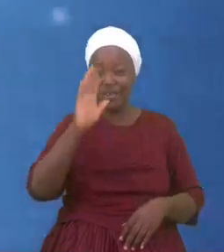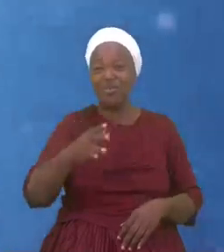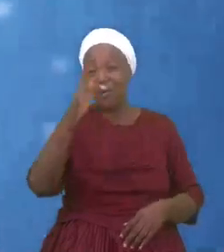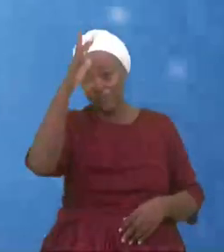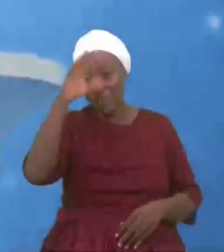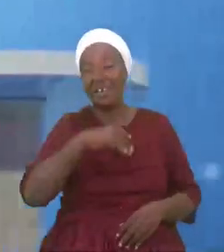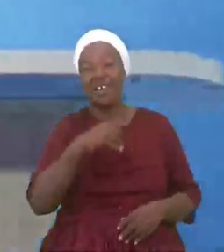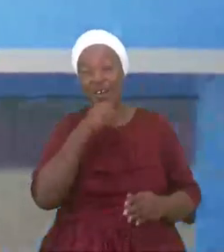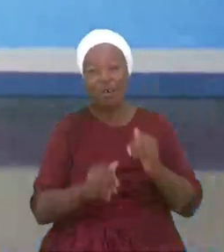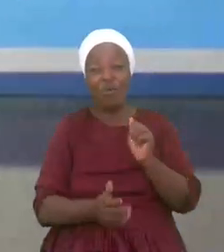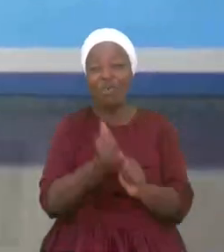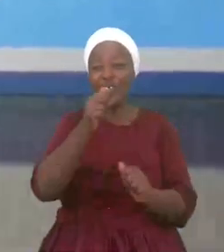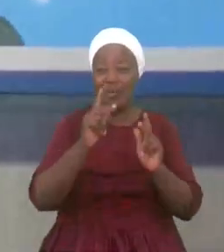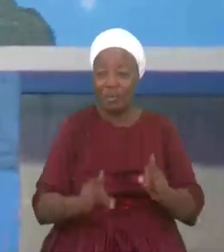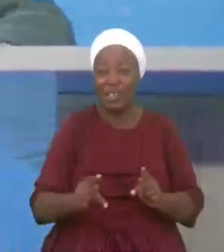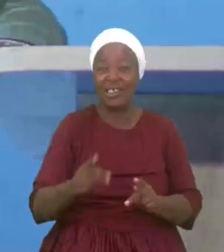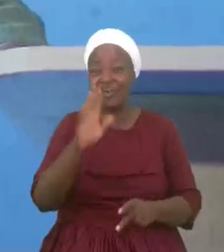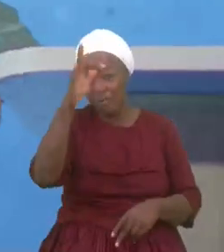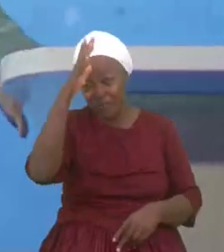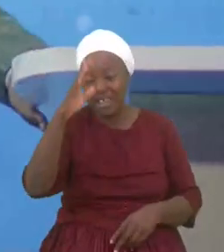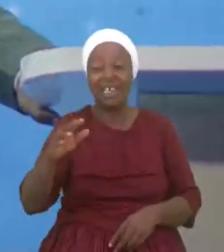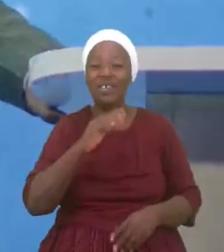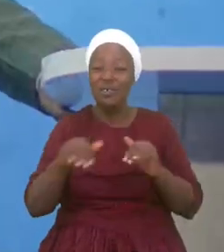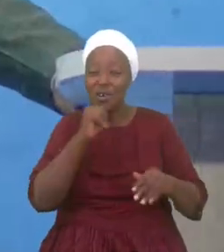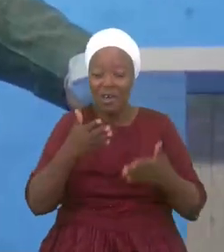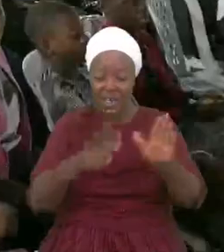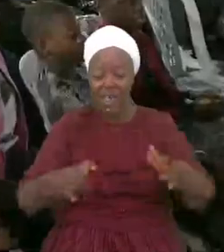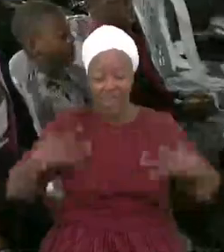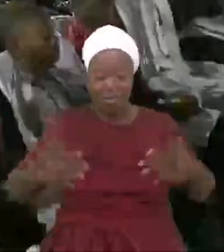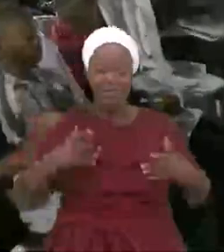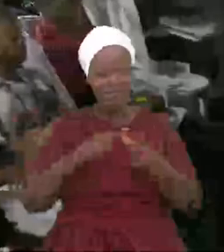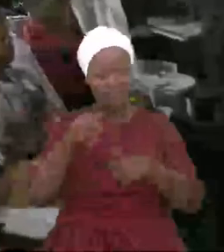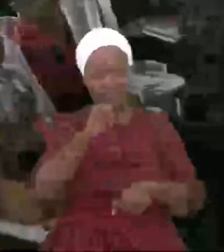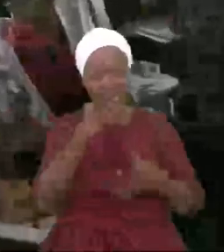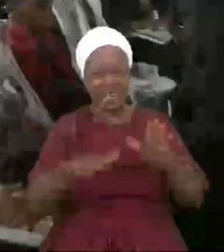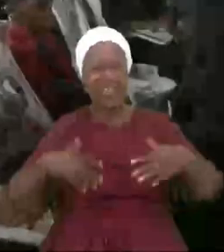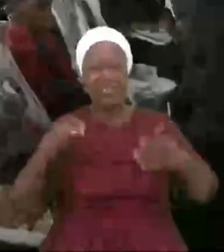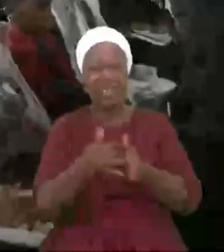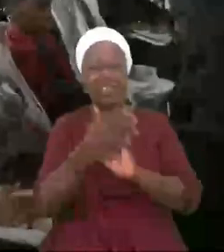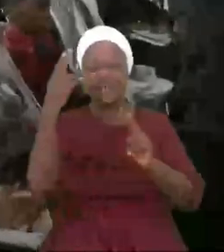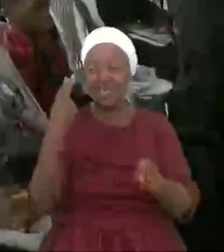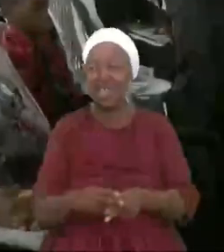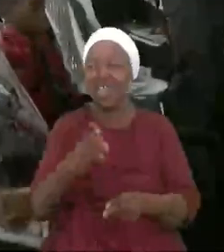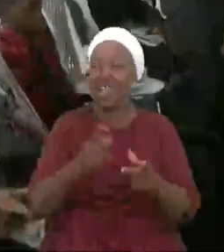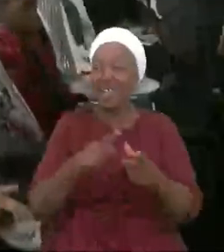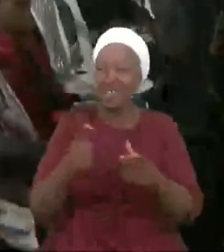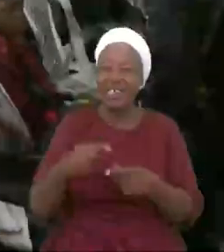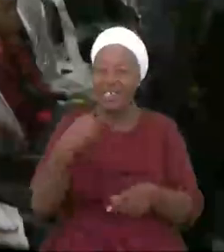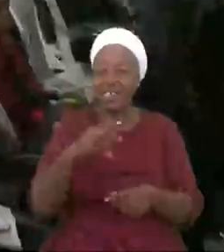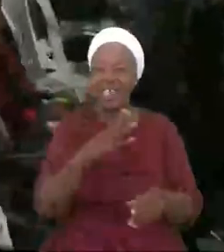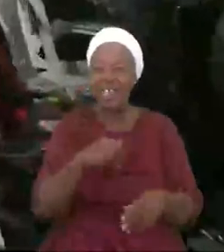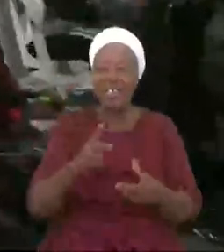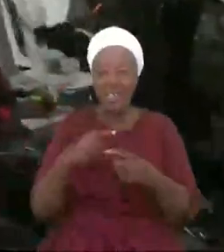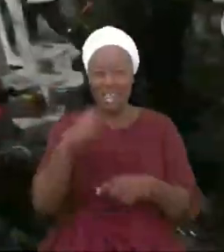si moi la personne la plus la personne la plus âgée si je ne meurs pas prématurément mes